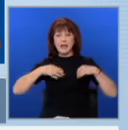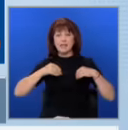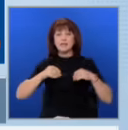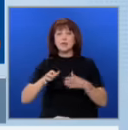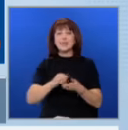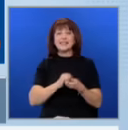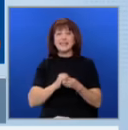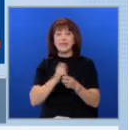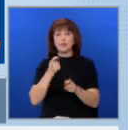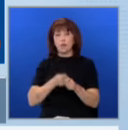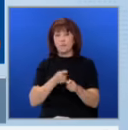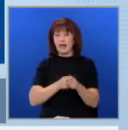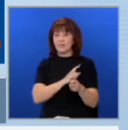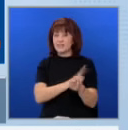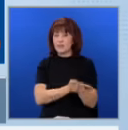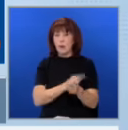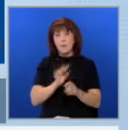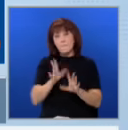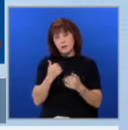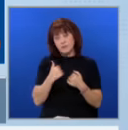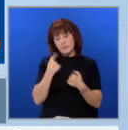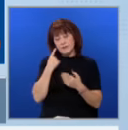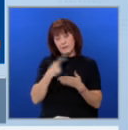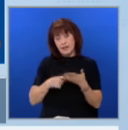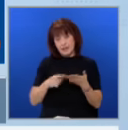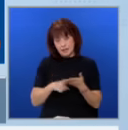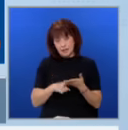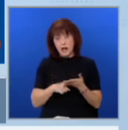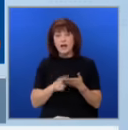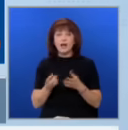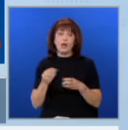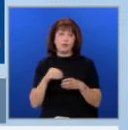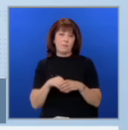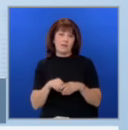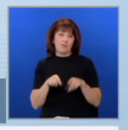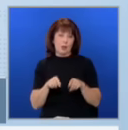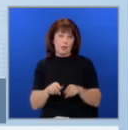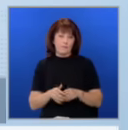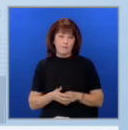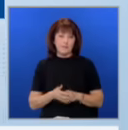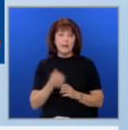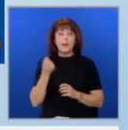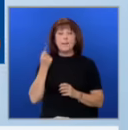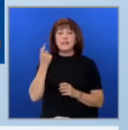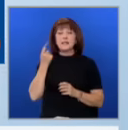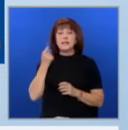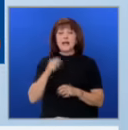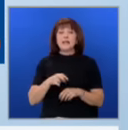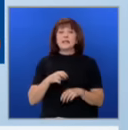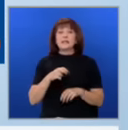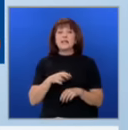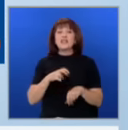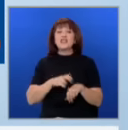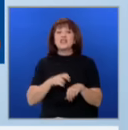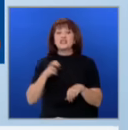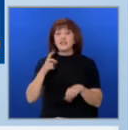силата, но пък може и да греша. Всъщност, дано да греша, допълва Трифонов. Председателят на ДПС Джевдет